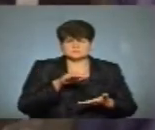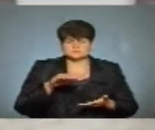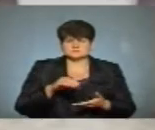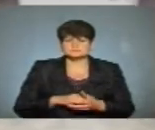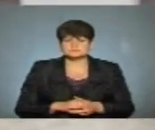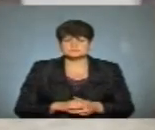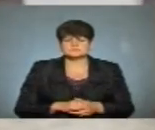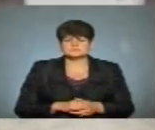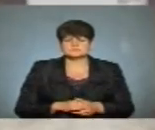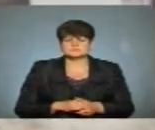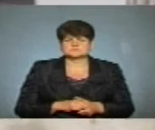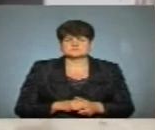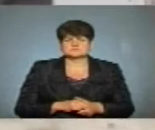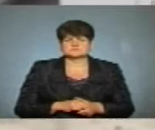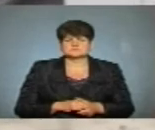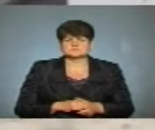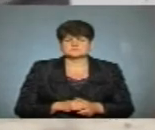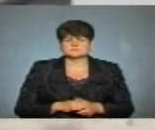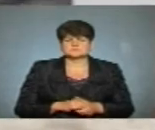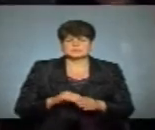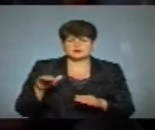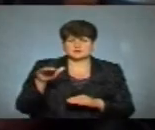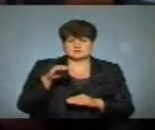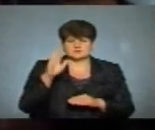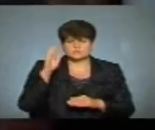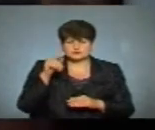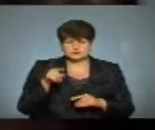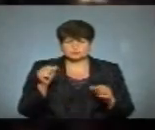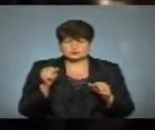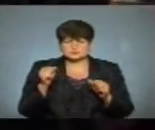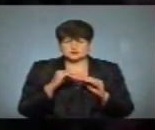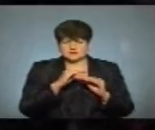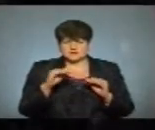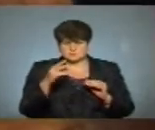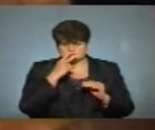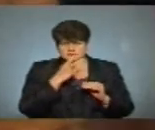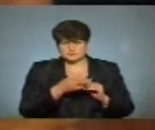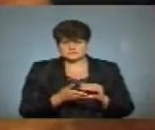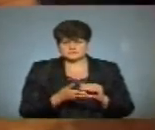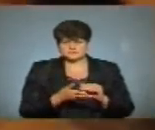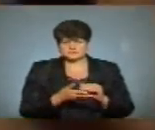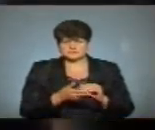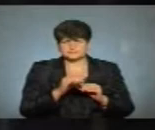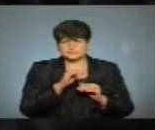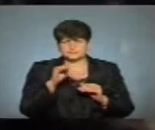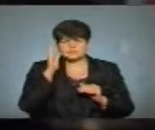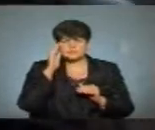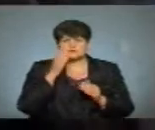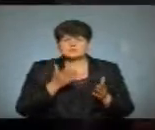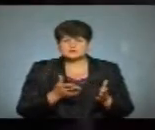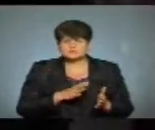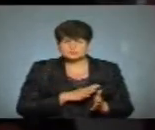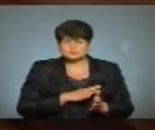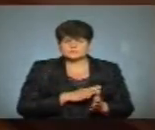гаражі. А ми ще одну проблему. Уровень води в кухні. Тут морозильна камера, то от маєте, є уровень води, який